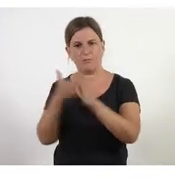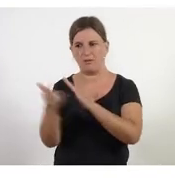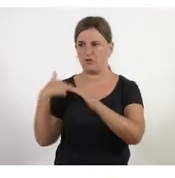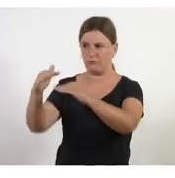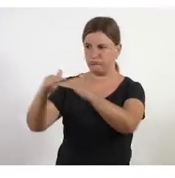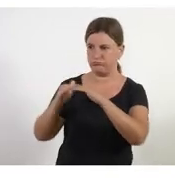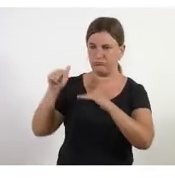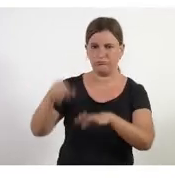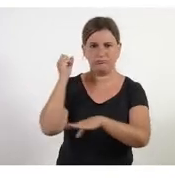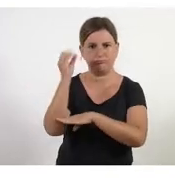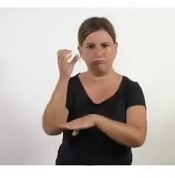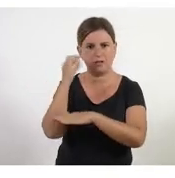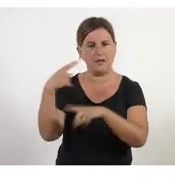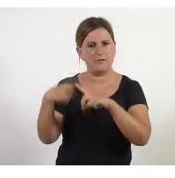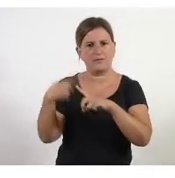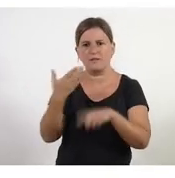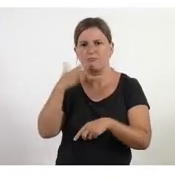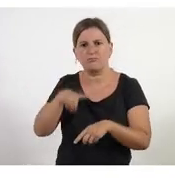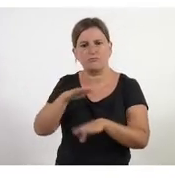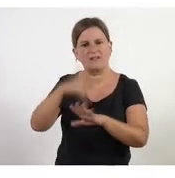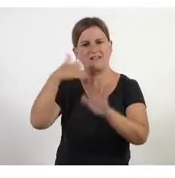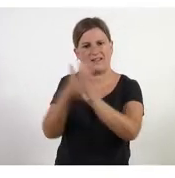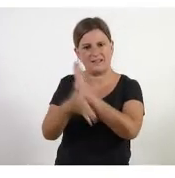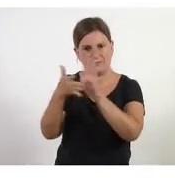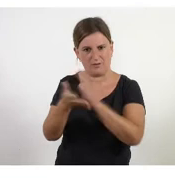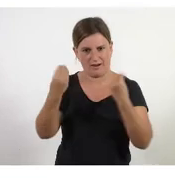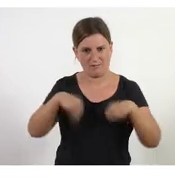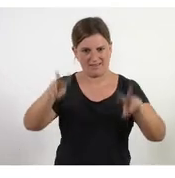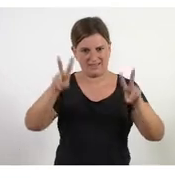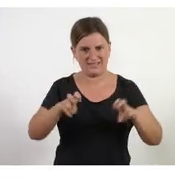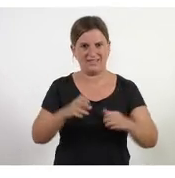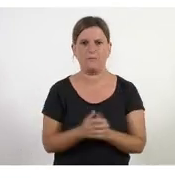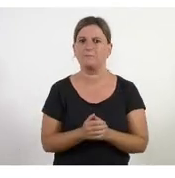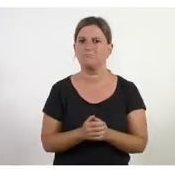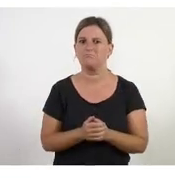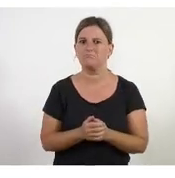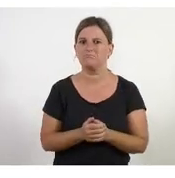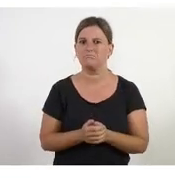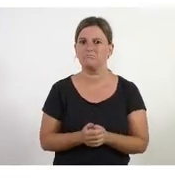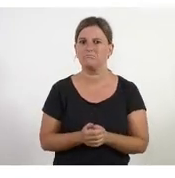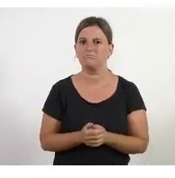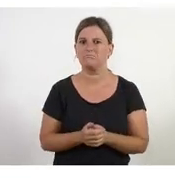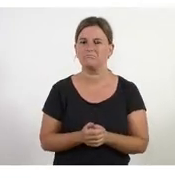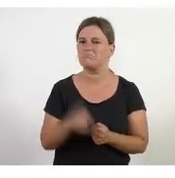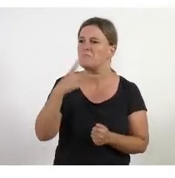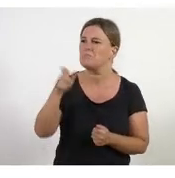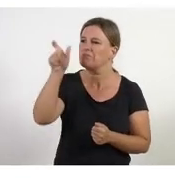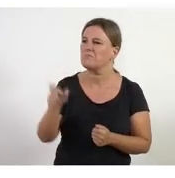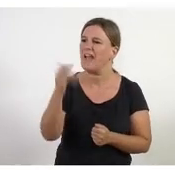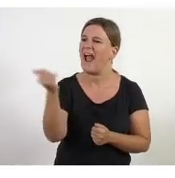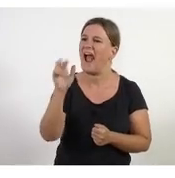ser una bona persona per parlar d'aquest tema. Sense més preàmbuls, Javier, com estàs? Bona